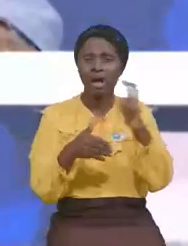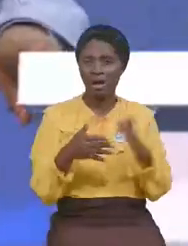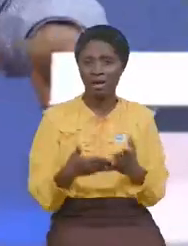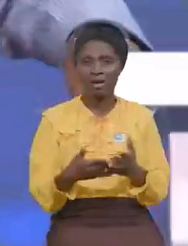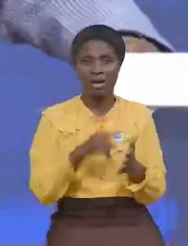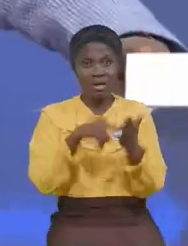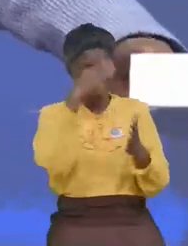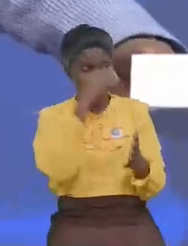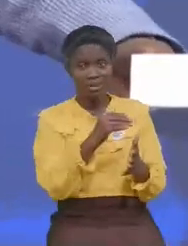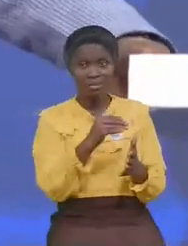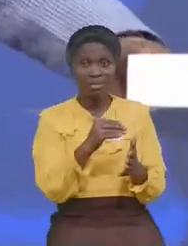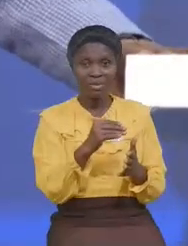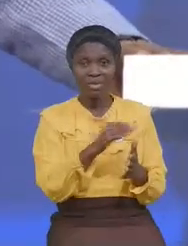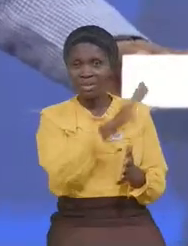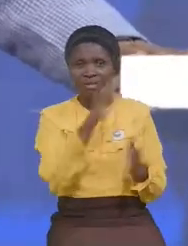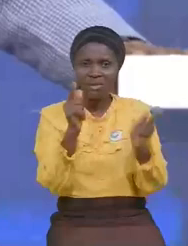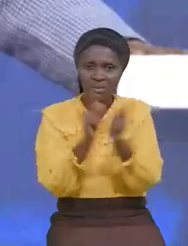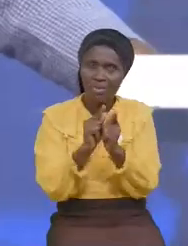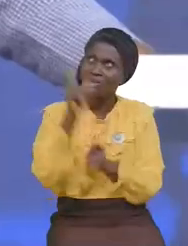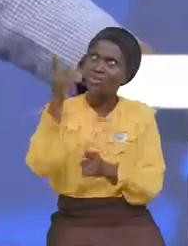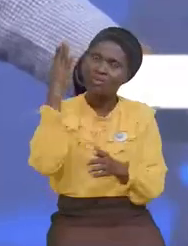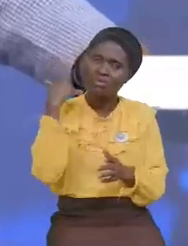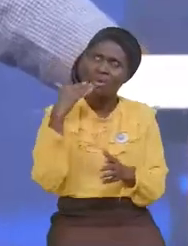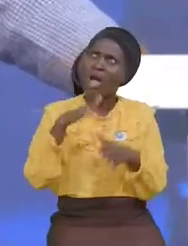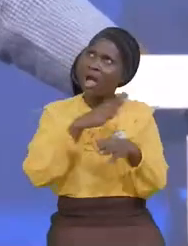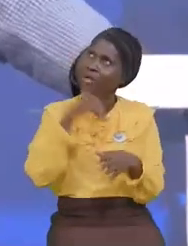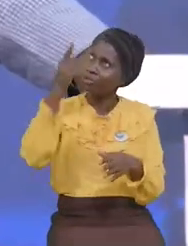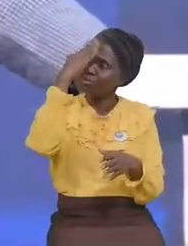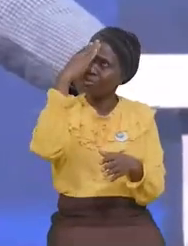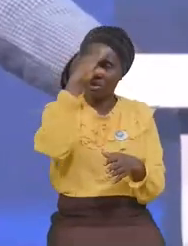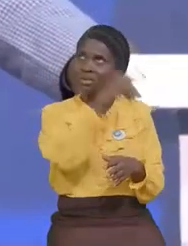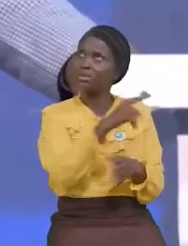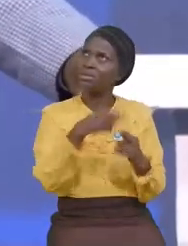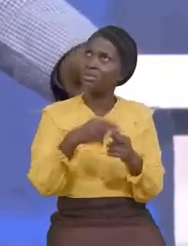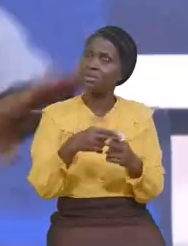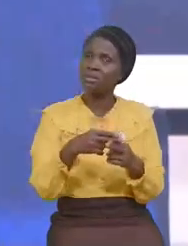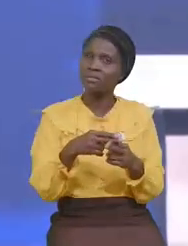Cet homme ne t'a jamais vu, ne t'a jamais rencontré. Tu connais son nom? Zachée.